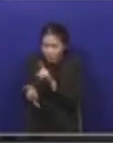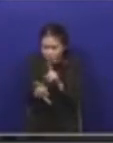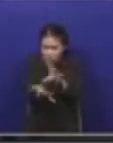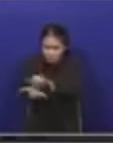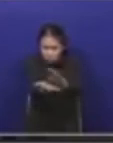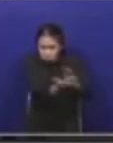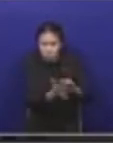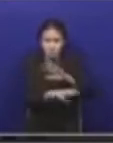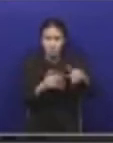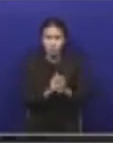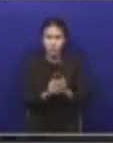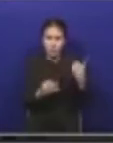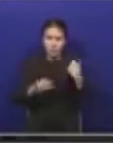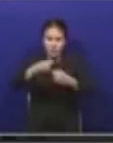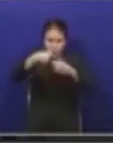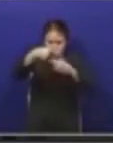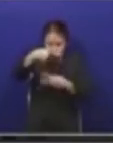100กว่ารายการเขาบอกว่าอย่าตัดงบประมาณกระทรวงสาสุขแล้วก็สวมศึกษาแล้วท่านเอาตาไปอยู่ที่ไหนไม่เคยดูเอกสารแล้วเนี่ย